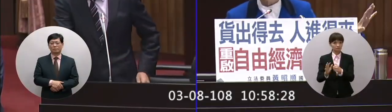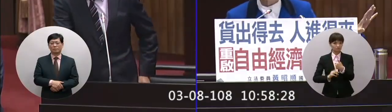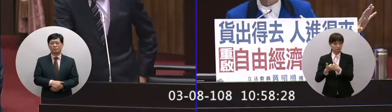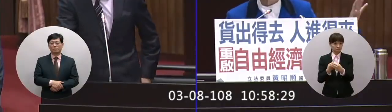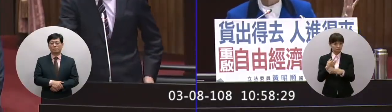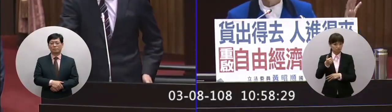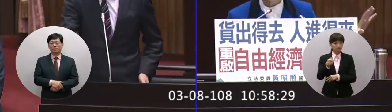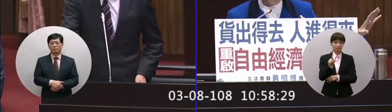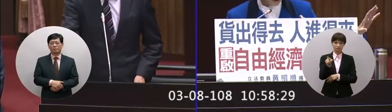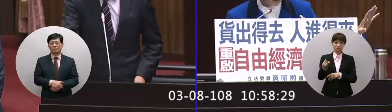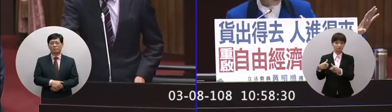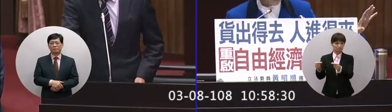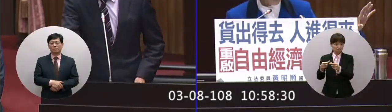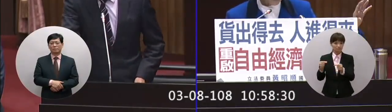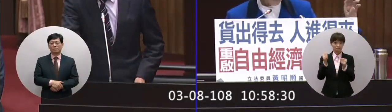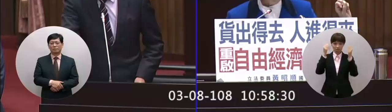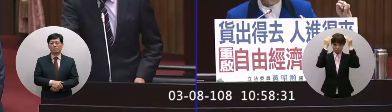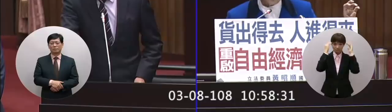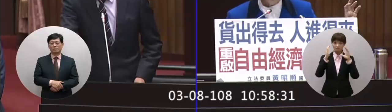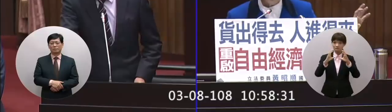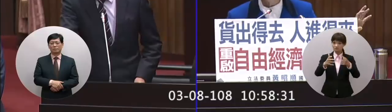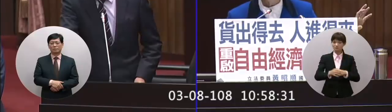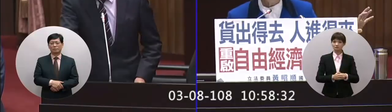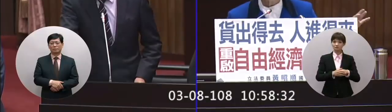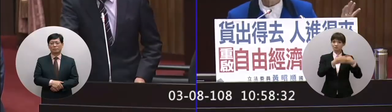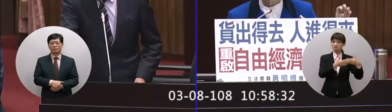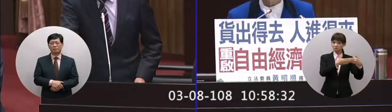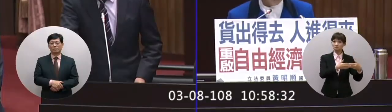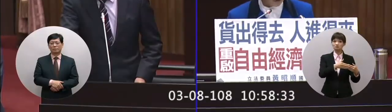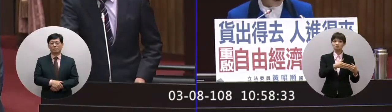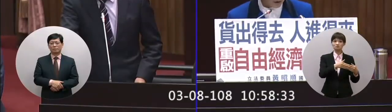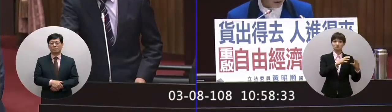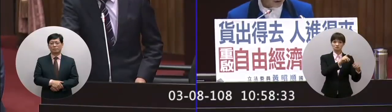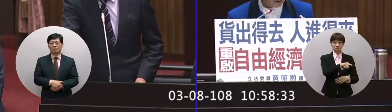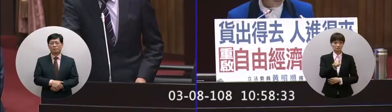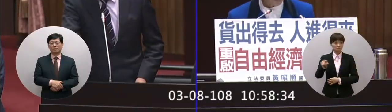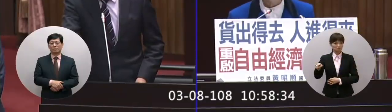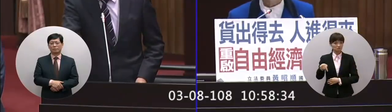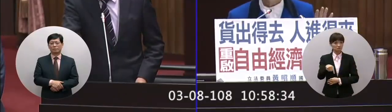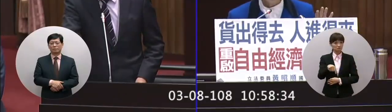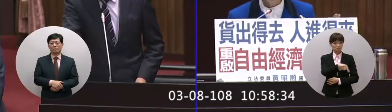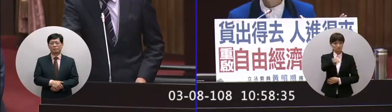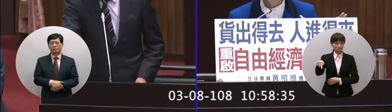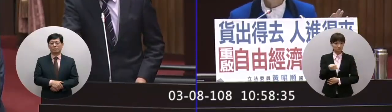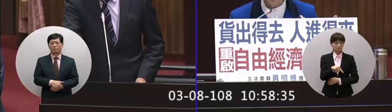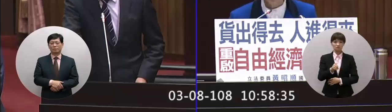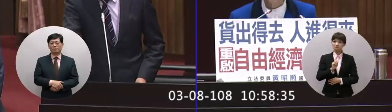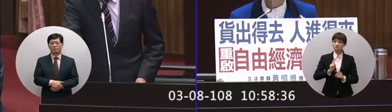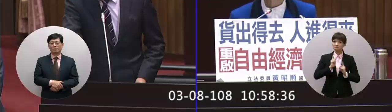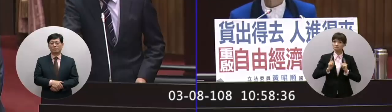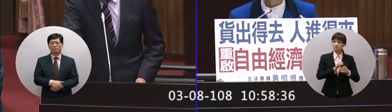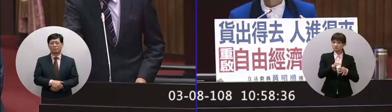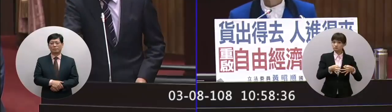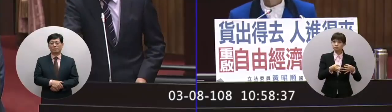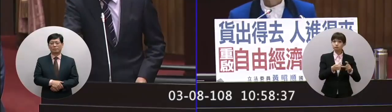在日本的案例、韩国的案例，以及中国大陆，他们现在已经有几个自贸区、试验区的成